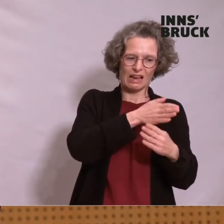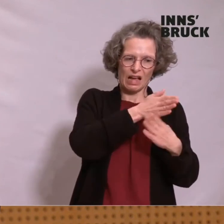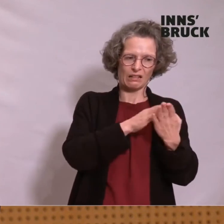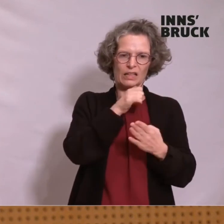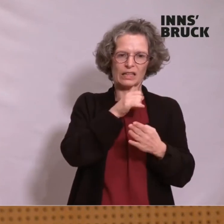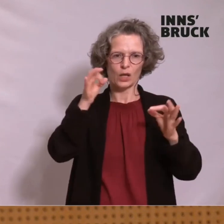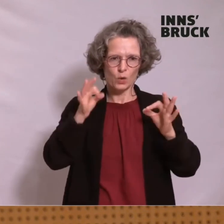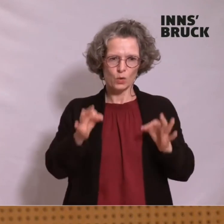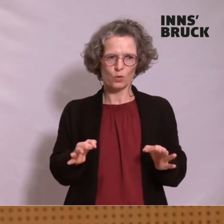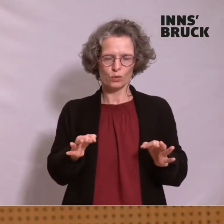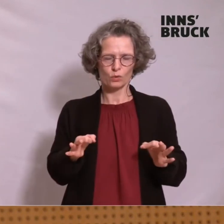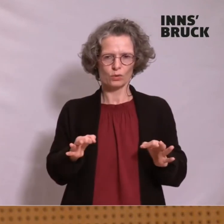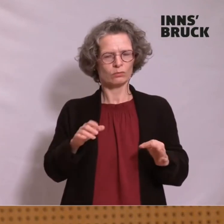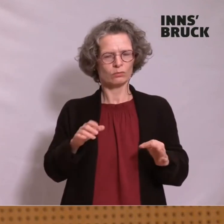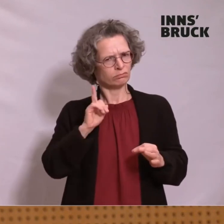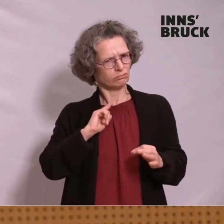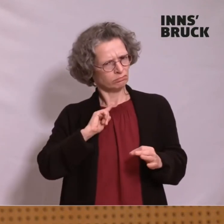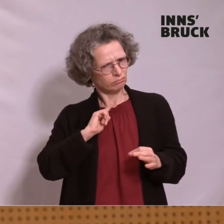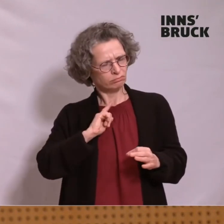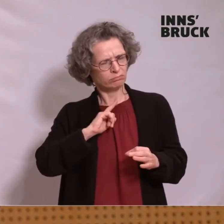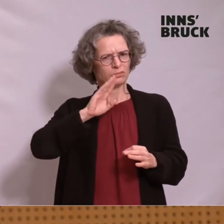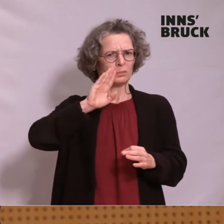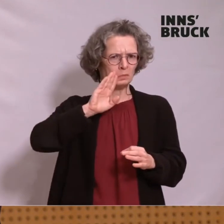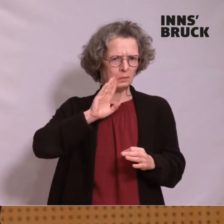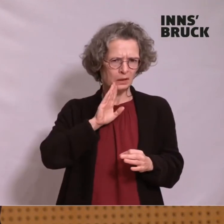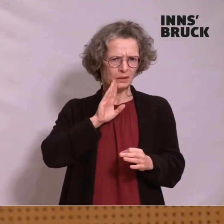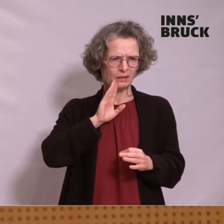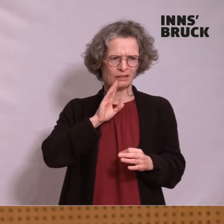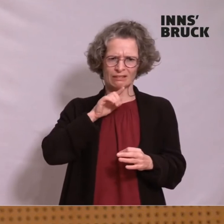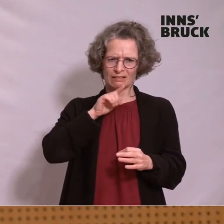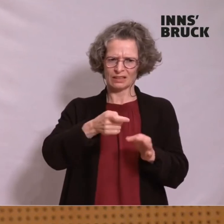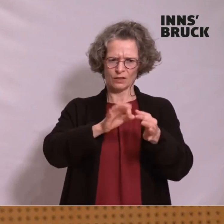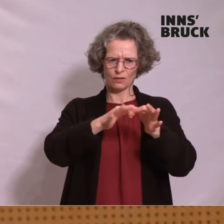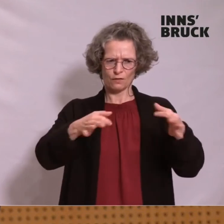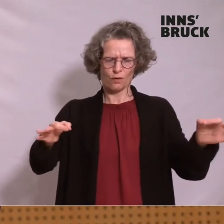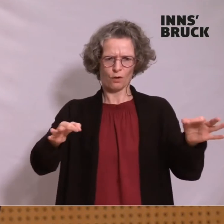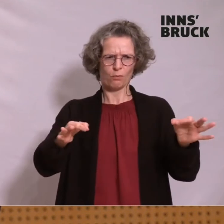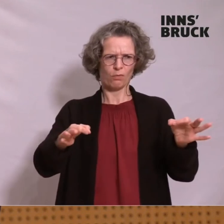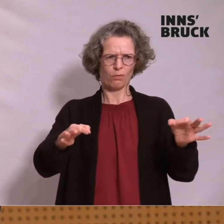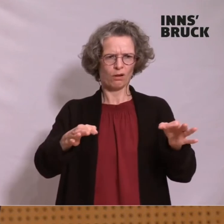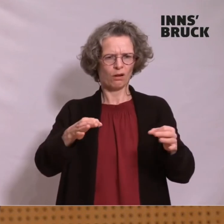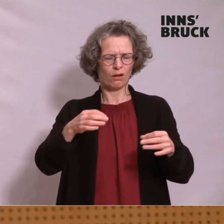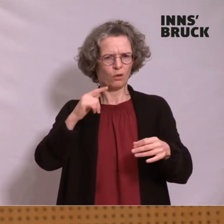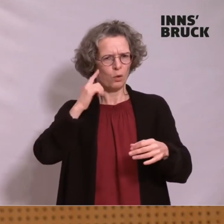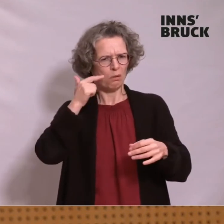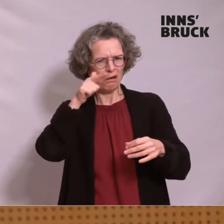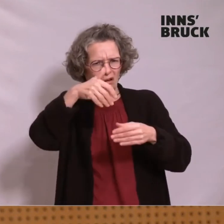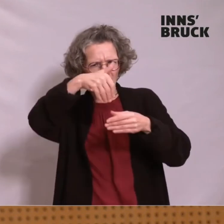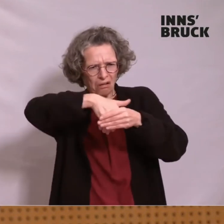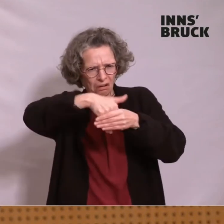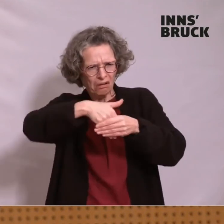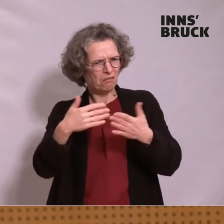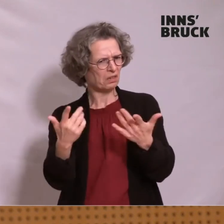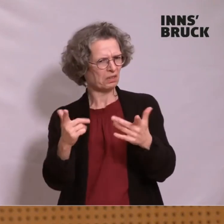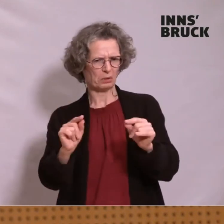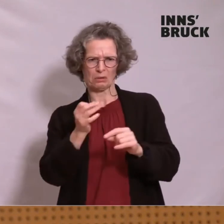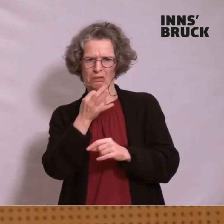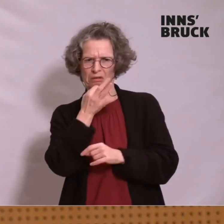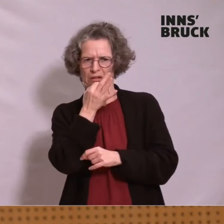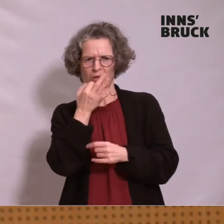dann darf ich doch bitten, diese Formel auf Ihren Hintergrund zu hinterfragen. Oder anders